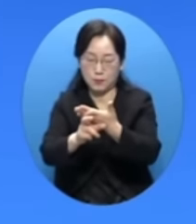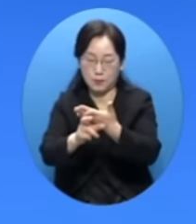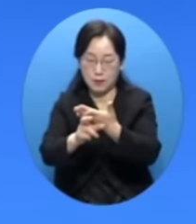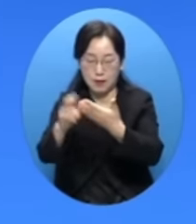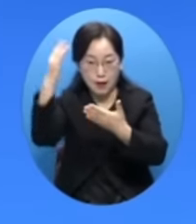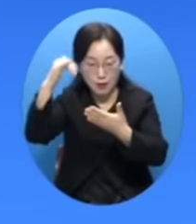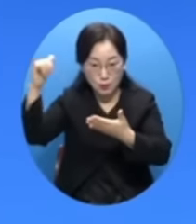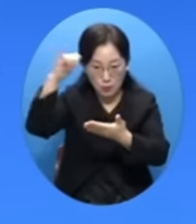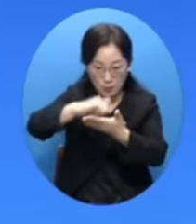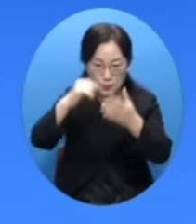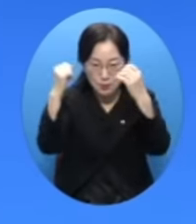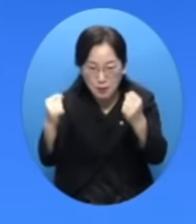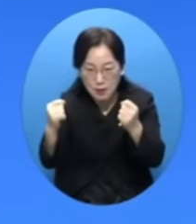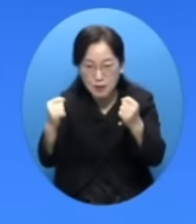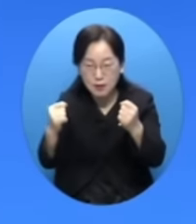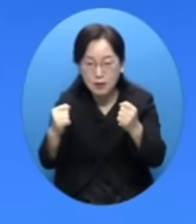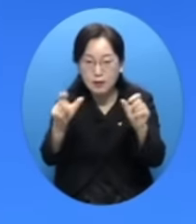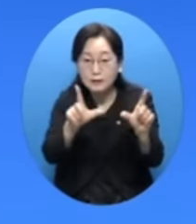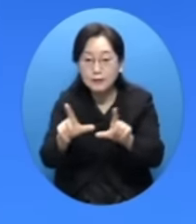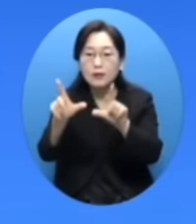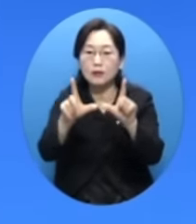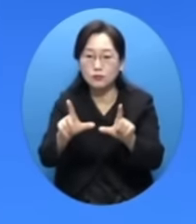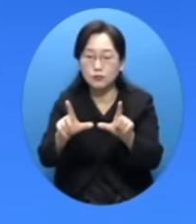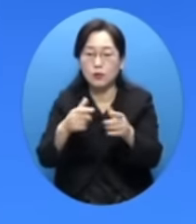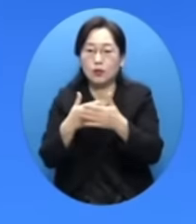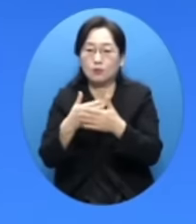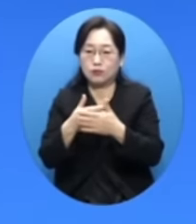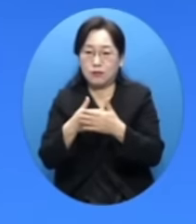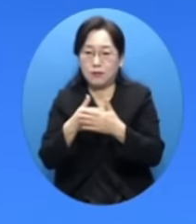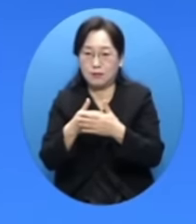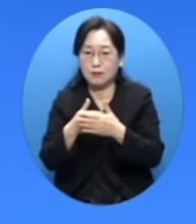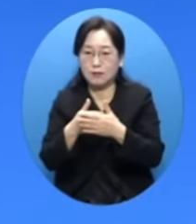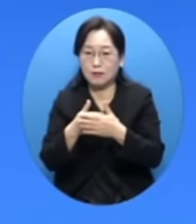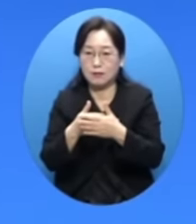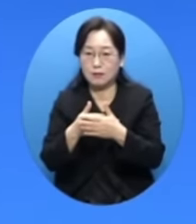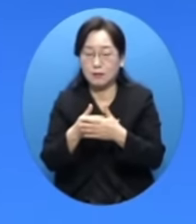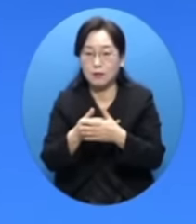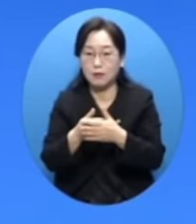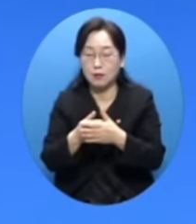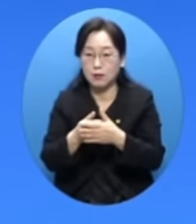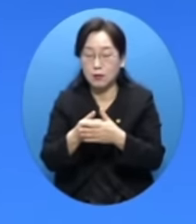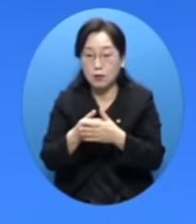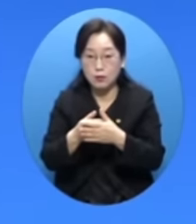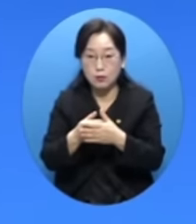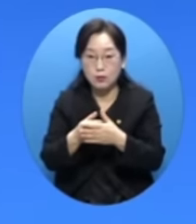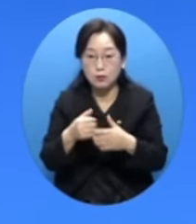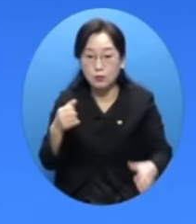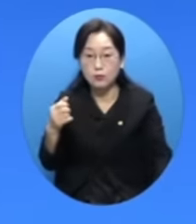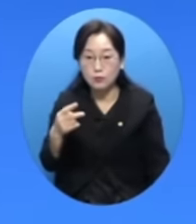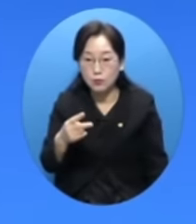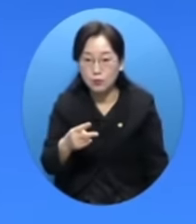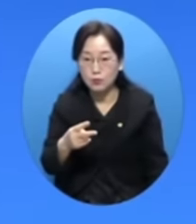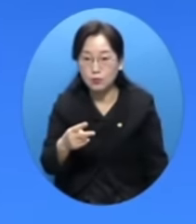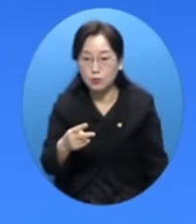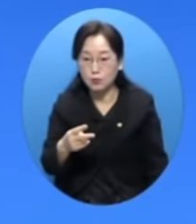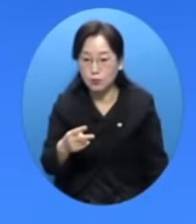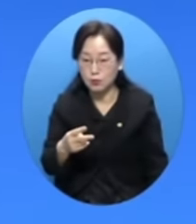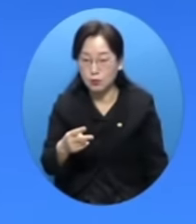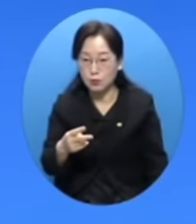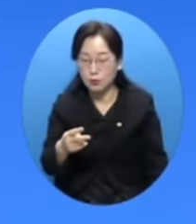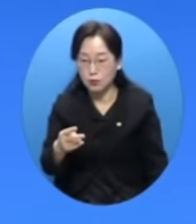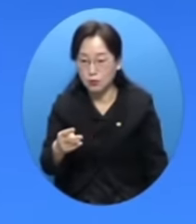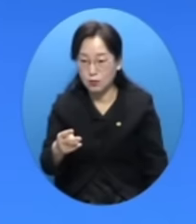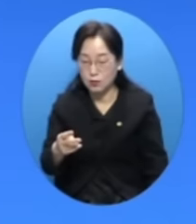되어가지고 여기 살고 있으면서 불안 속에 살고 있습니다. 더군다나 그 불법 체류자를 통해서